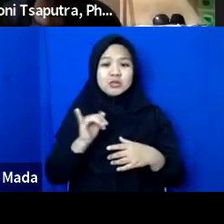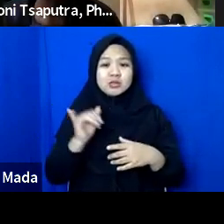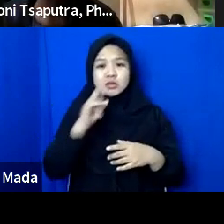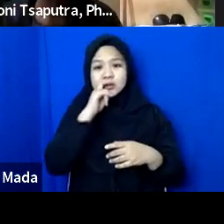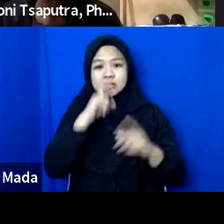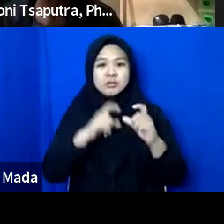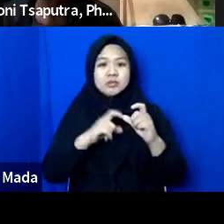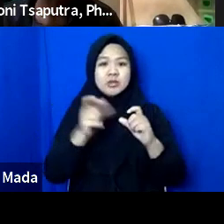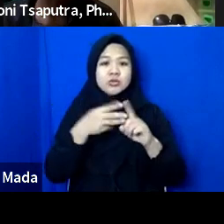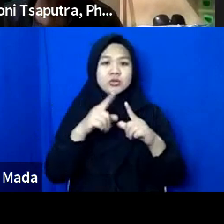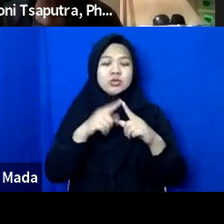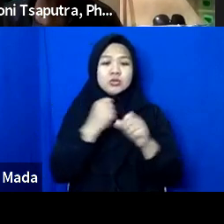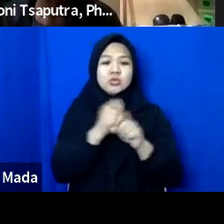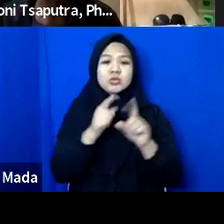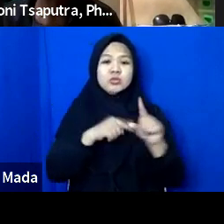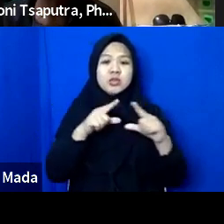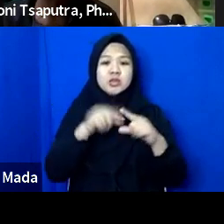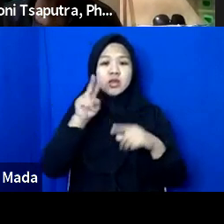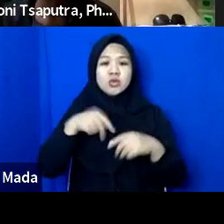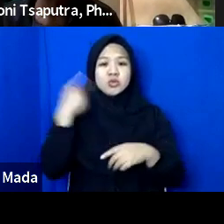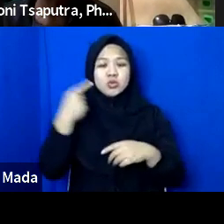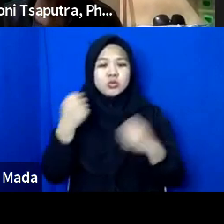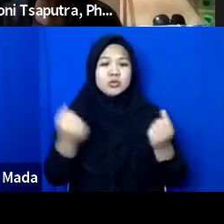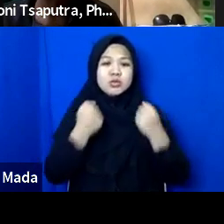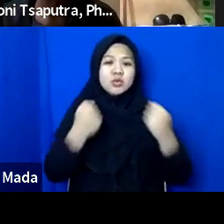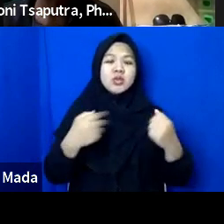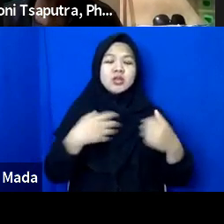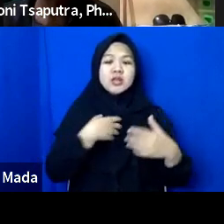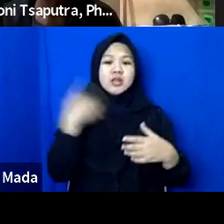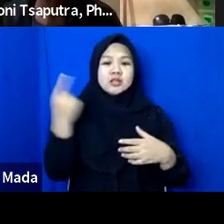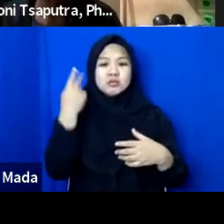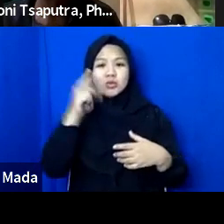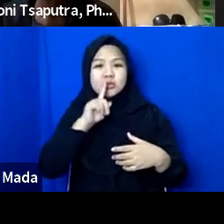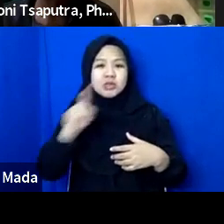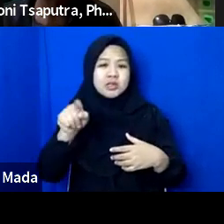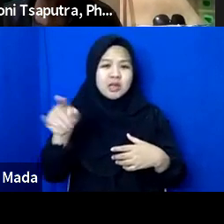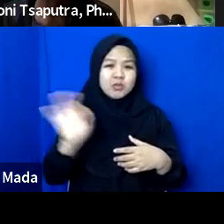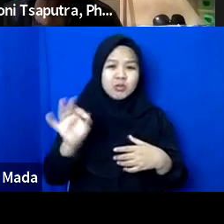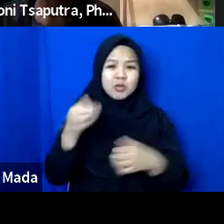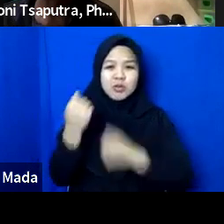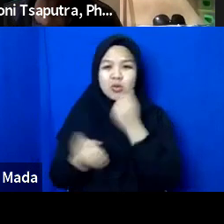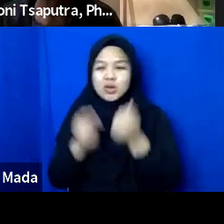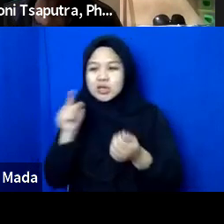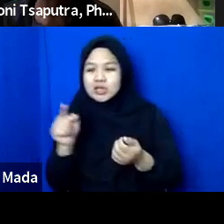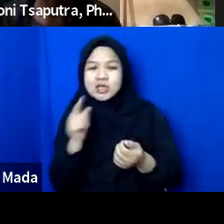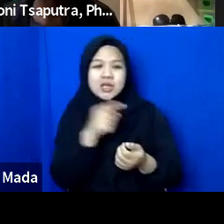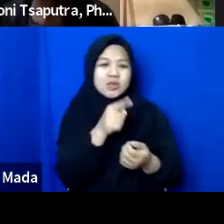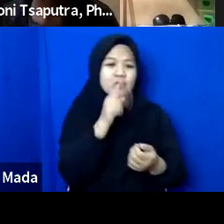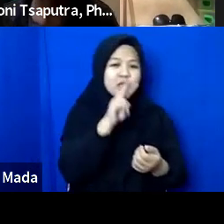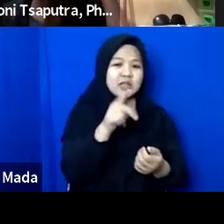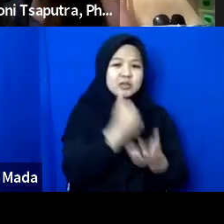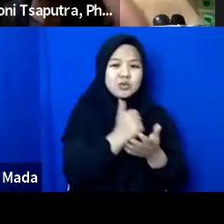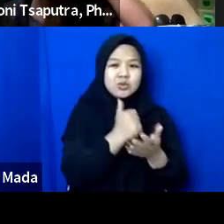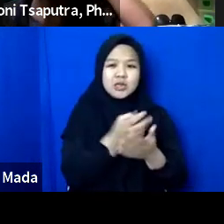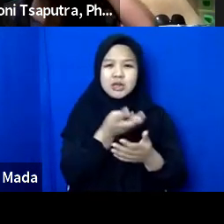Pak sebagia adalah halus terus kan ya dalam rangka penguatan hak sipil terus bertanya Eh kamu belum melakukan hal ini itu lihat